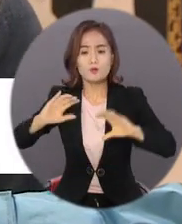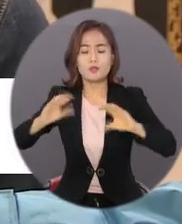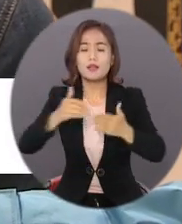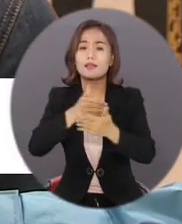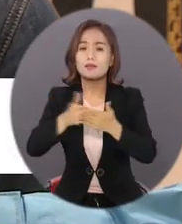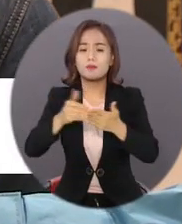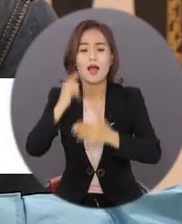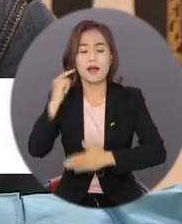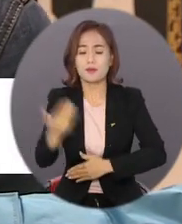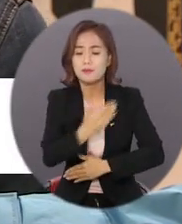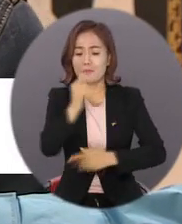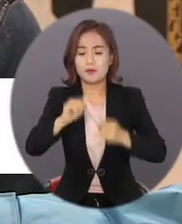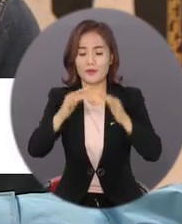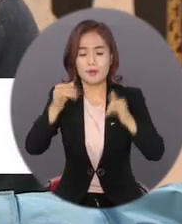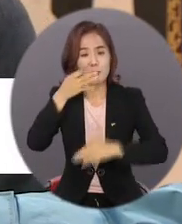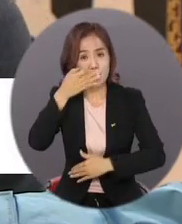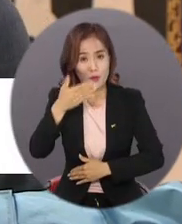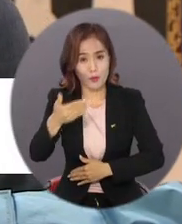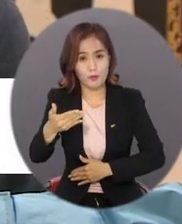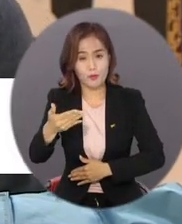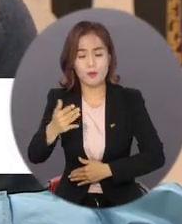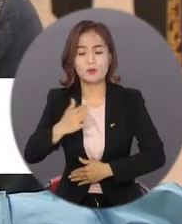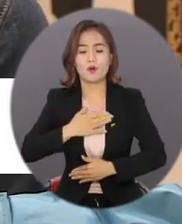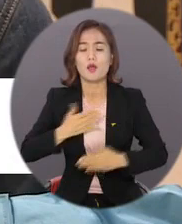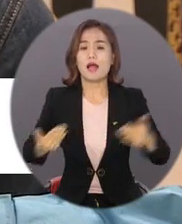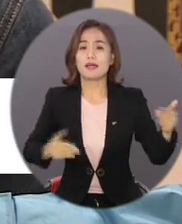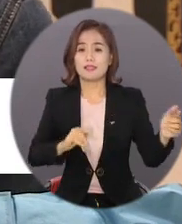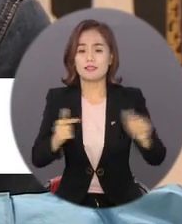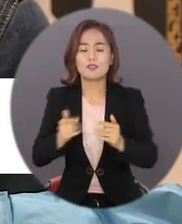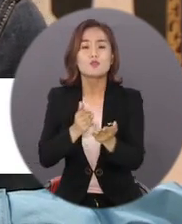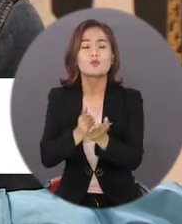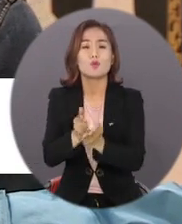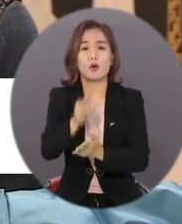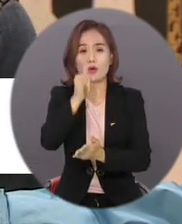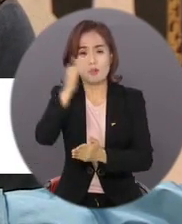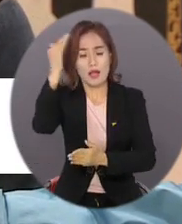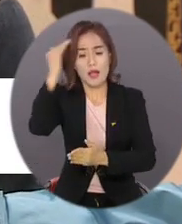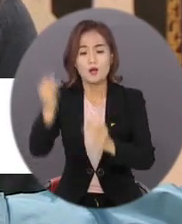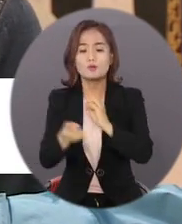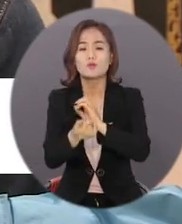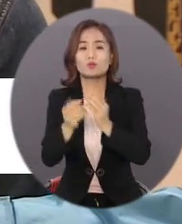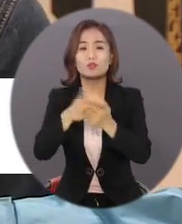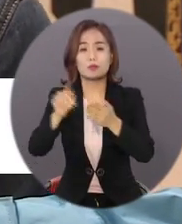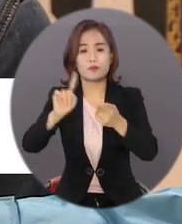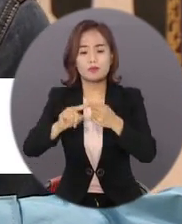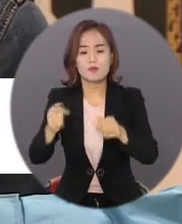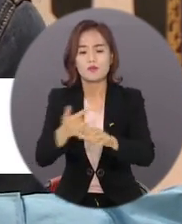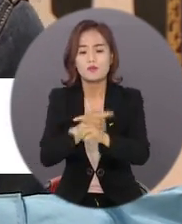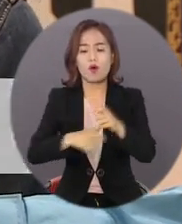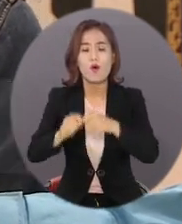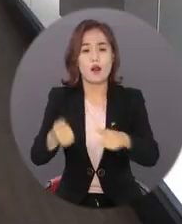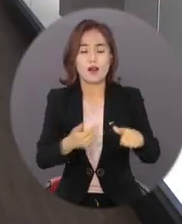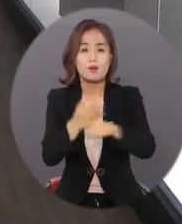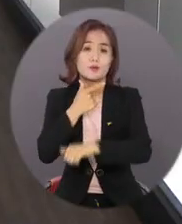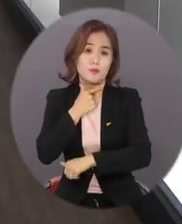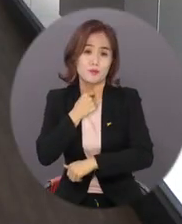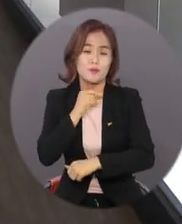아름다움을 사람들에게 보여드리고 저희 학생들이 전공하고 있는 한국화에 대해서 널리 알리기 위해서